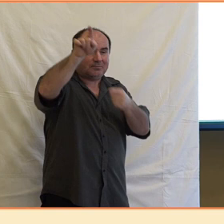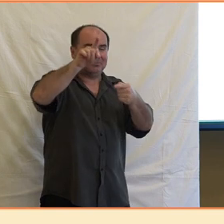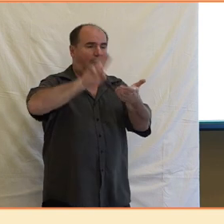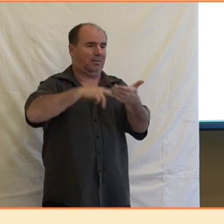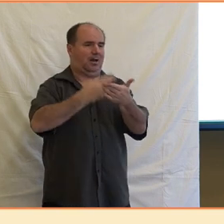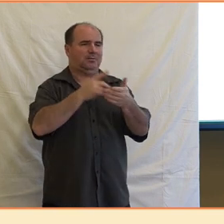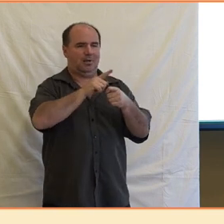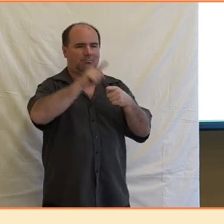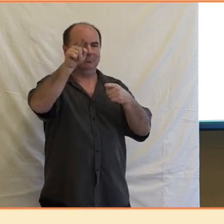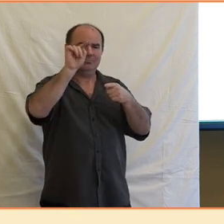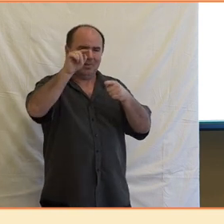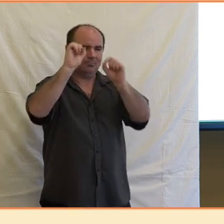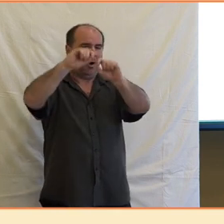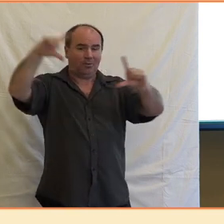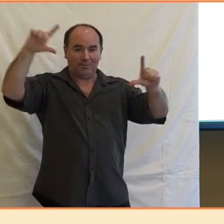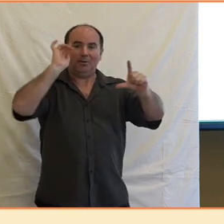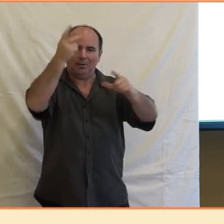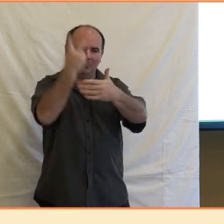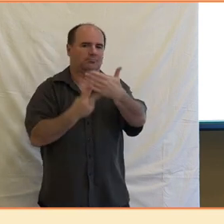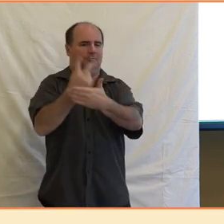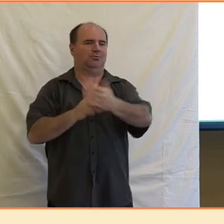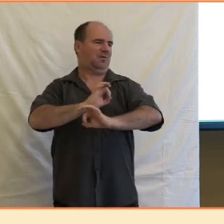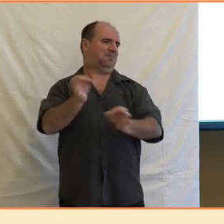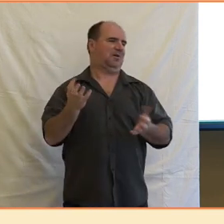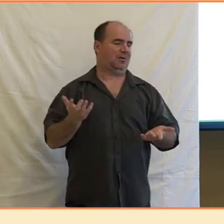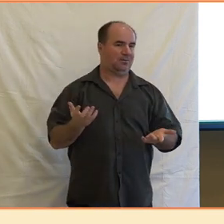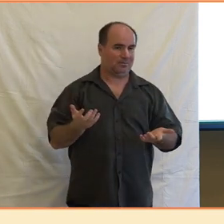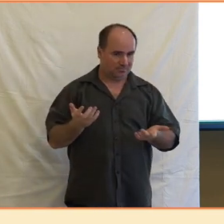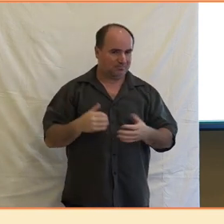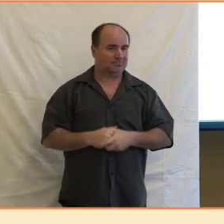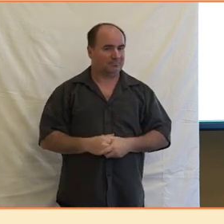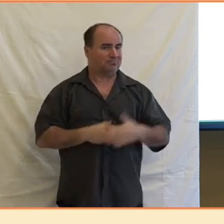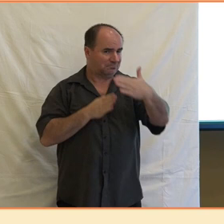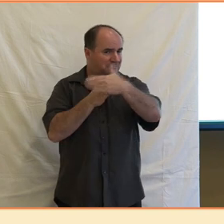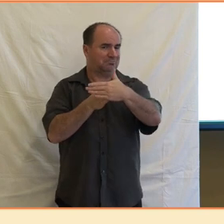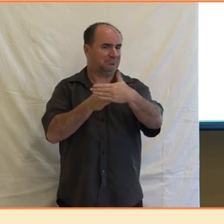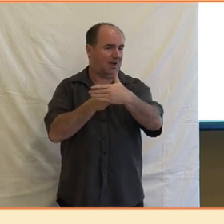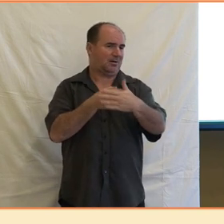tam najde, ale pro tu zbylou skupinu se ta situace spíše zhoršuje.